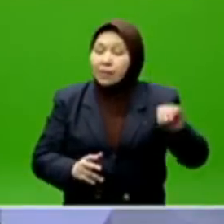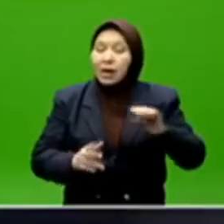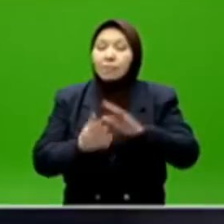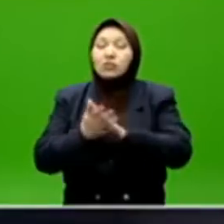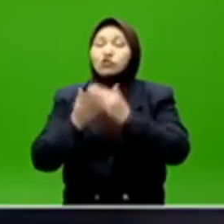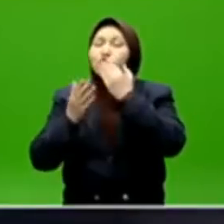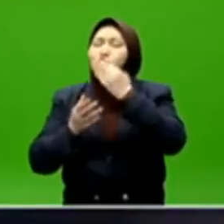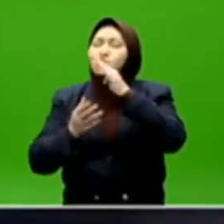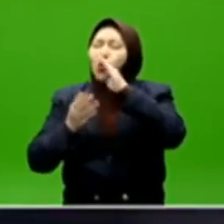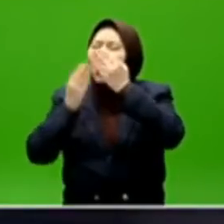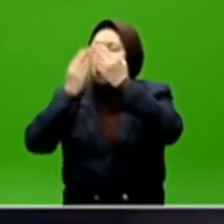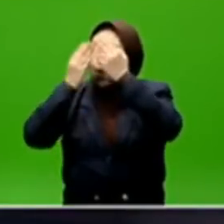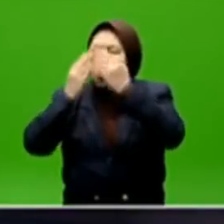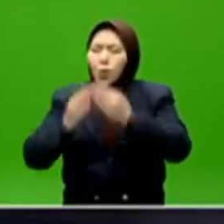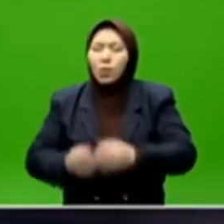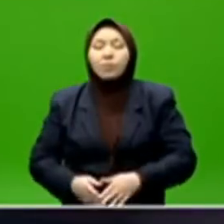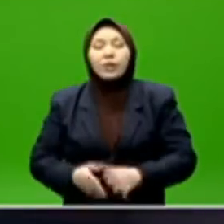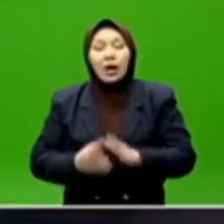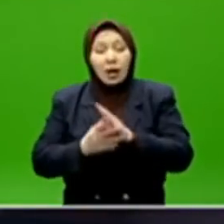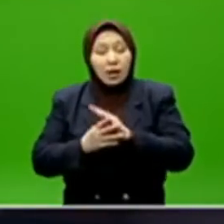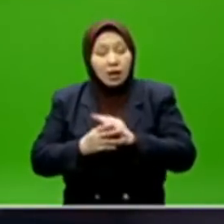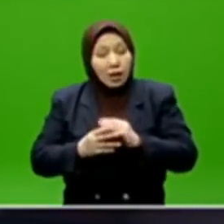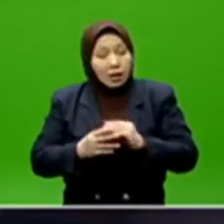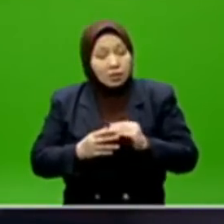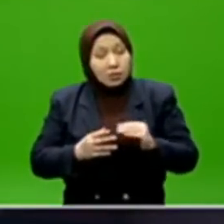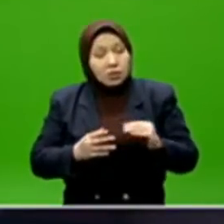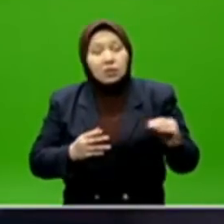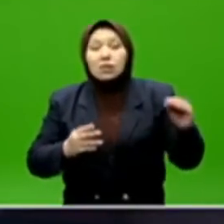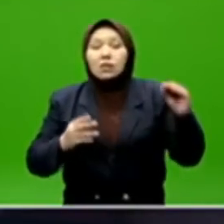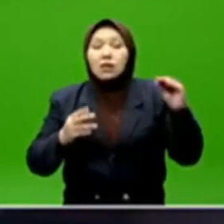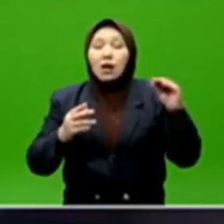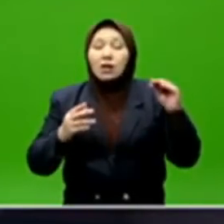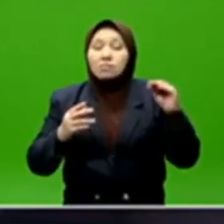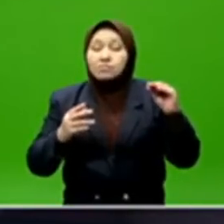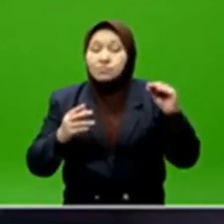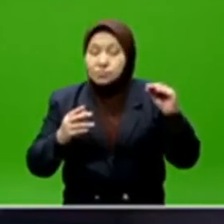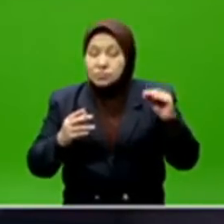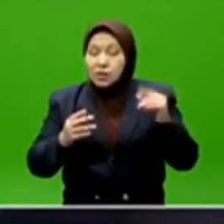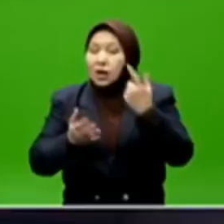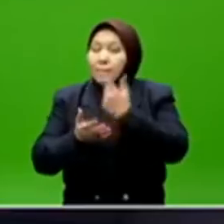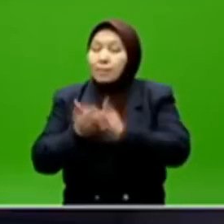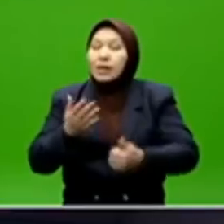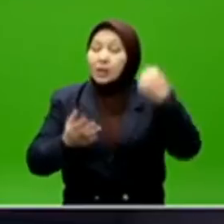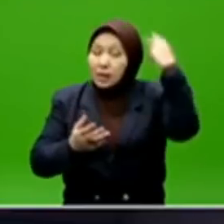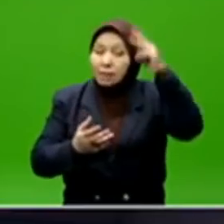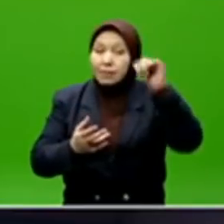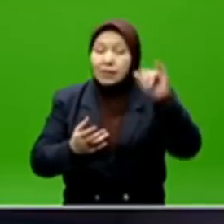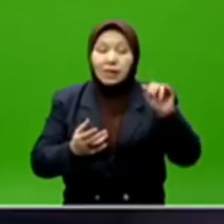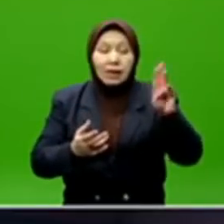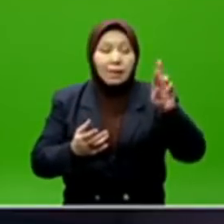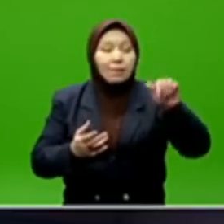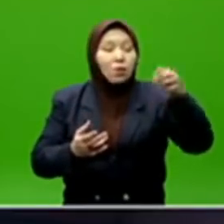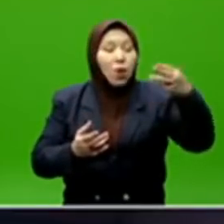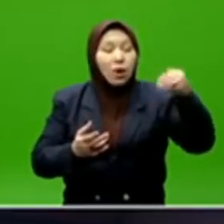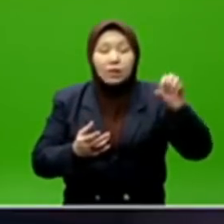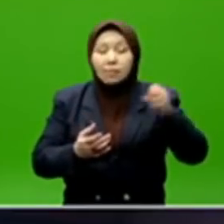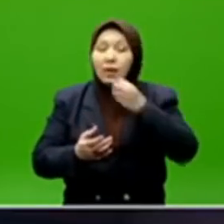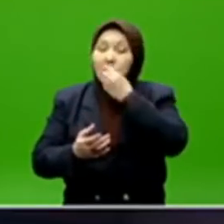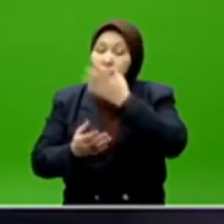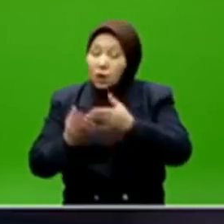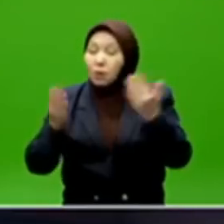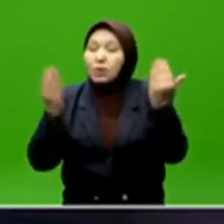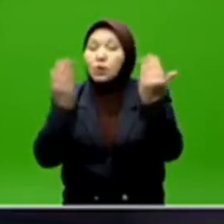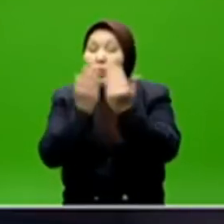kata? Alhamdulillahillazi wahabali 'alal kibari Isma'il wa Ishaq inna rabbi lasami'u du'a.